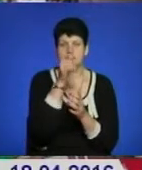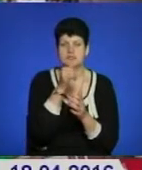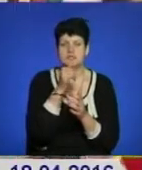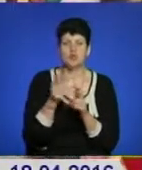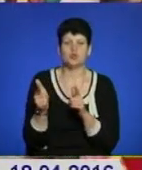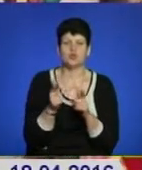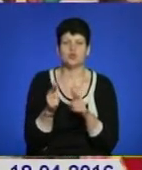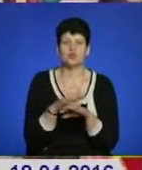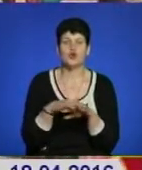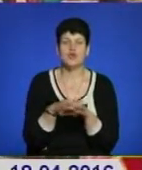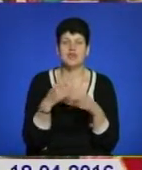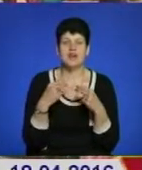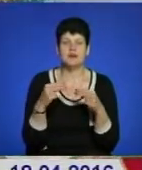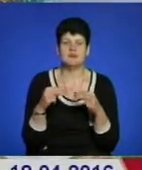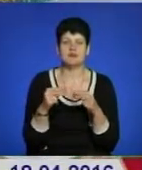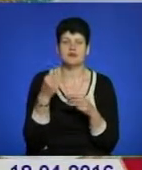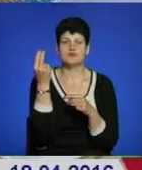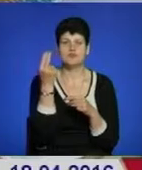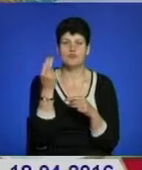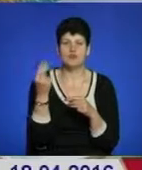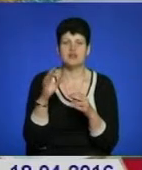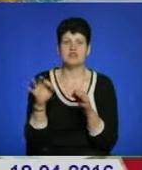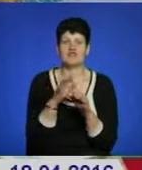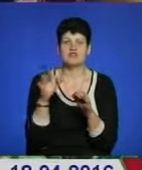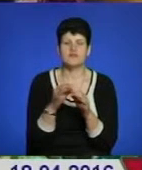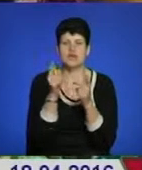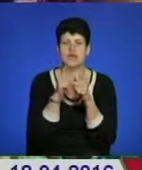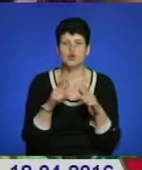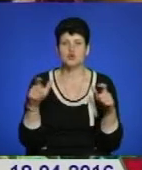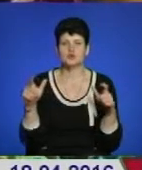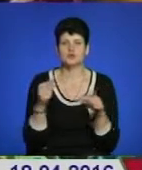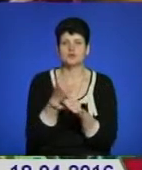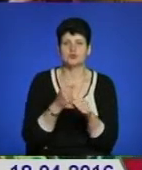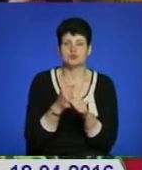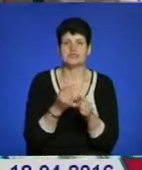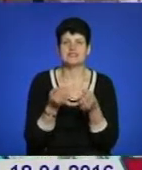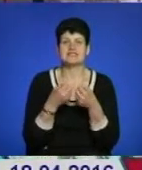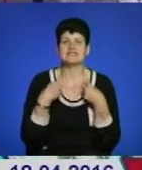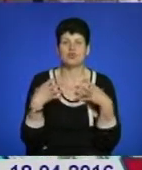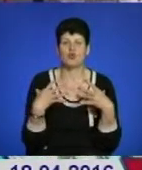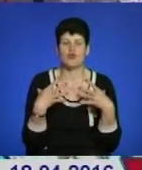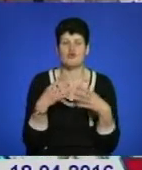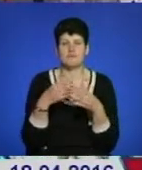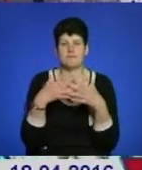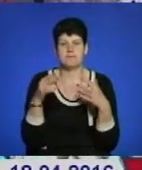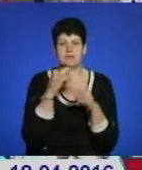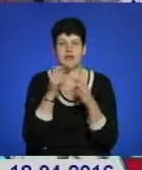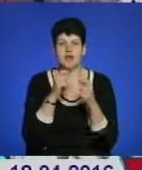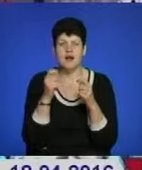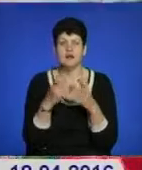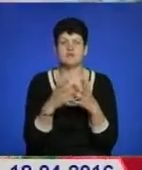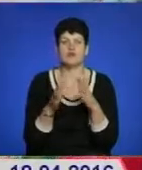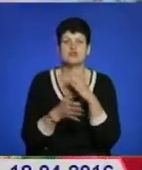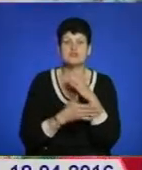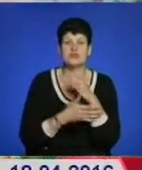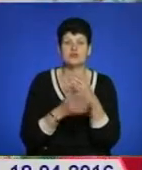до ярмарки. Розфарбовували писанки, вишивали великодні рушники, майстрували святкові прикраси, стрічки та віночки. В останню ніч